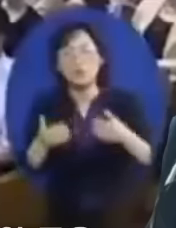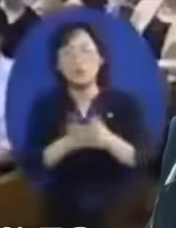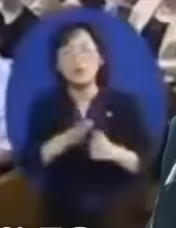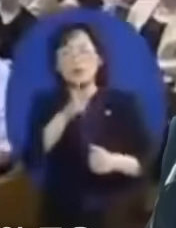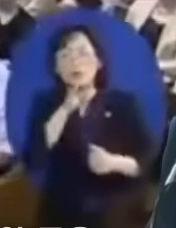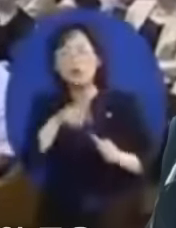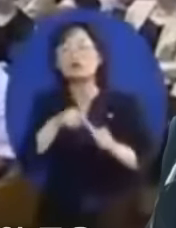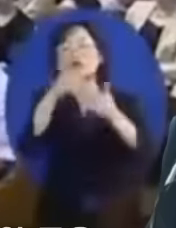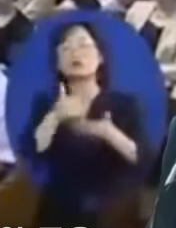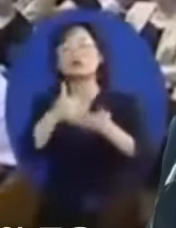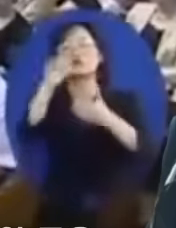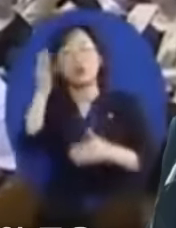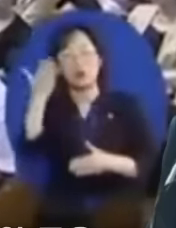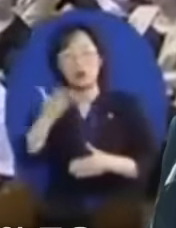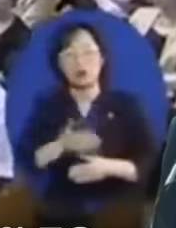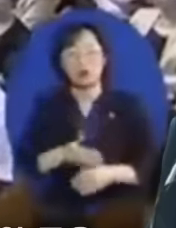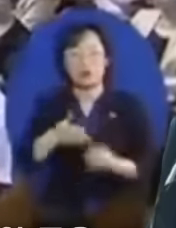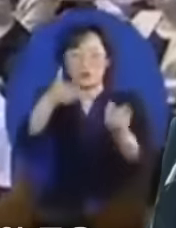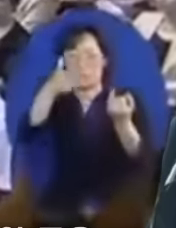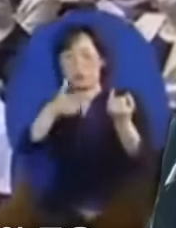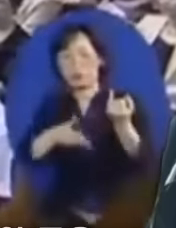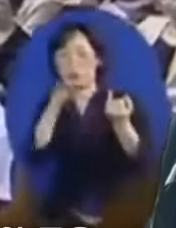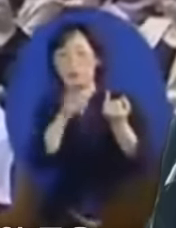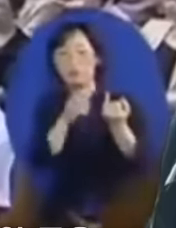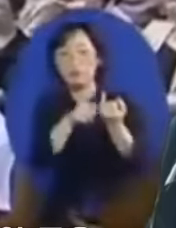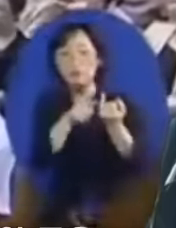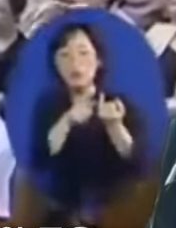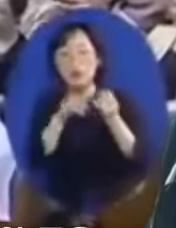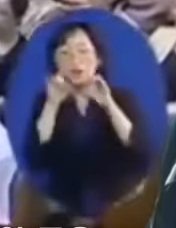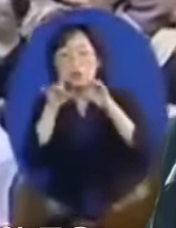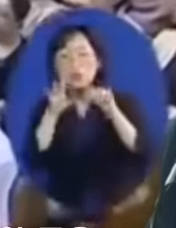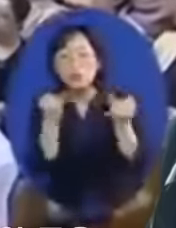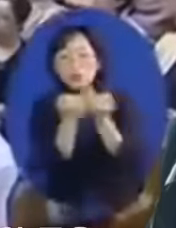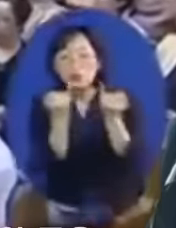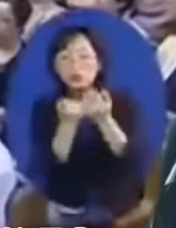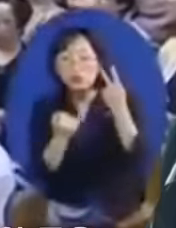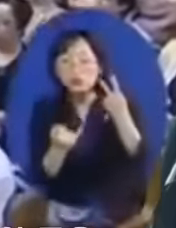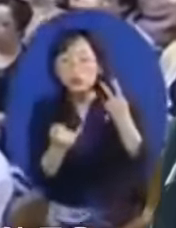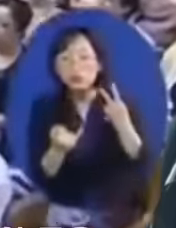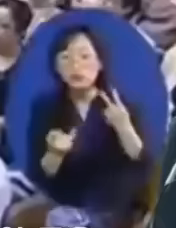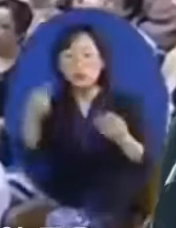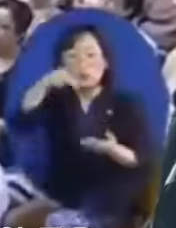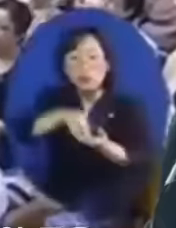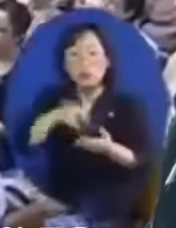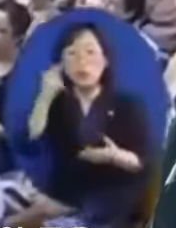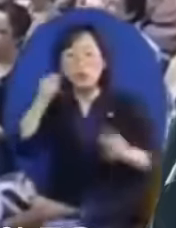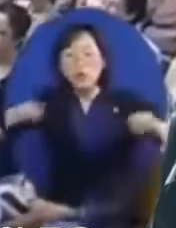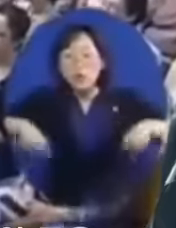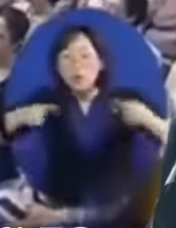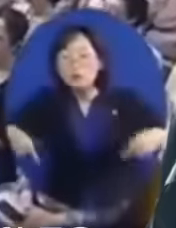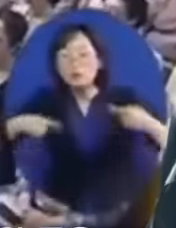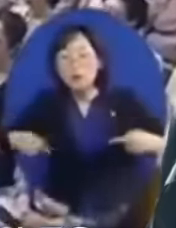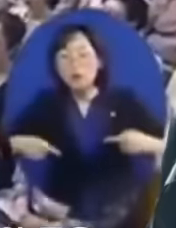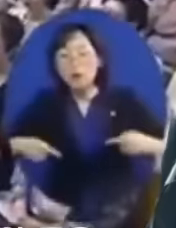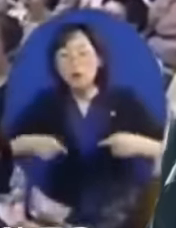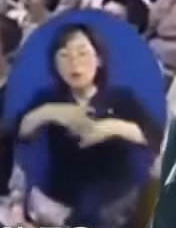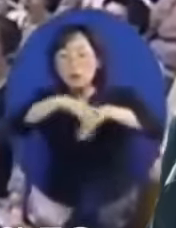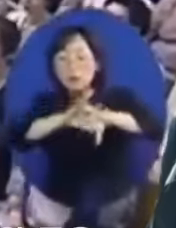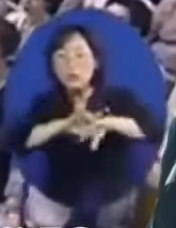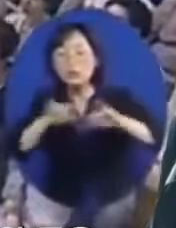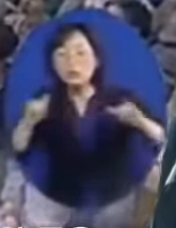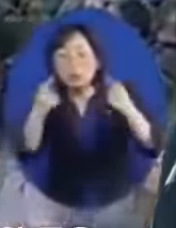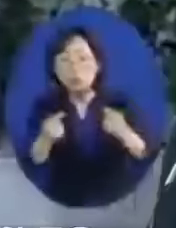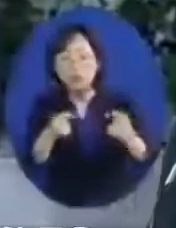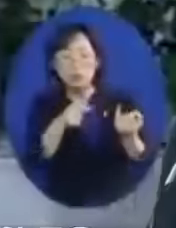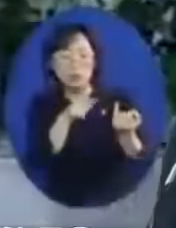구세주가 되십니다. 가만히 보니까 그 여자 전도사 둘이도 서서 걷지 못하는 휠체어 탄 불구자면서도